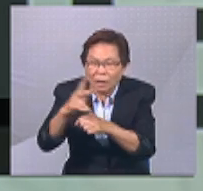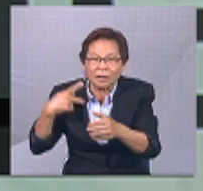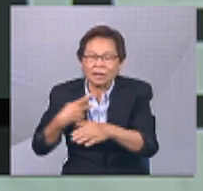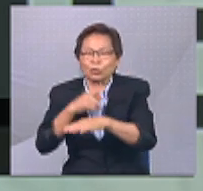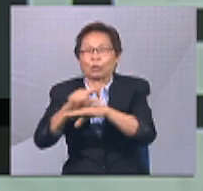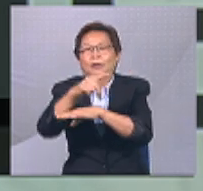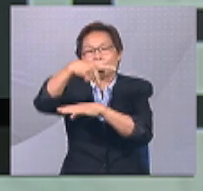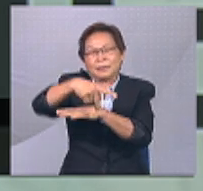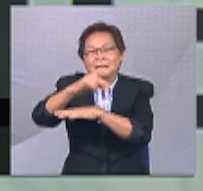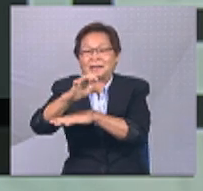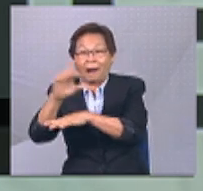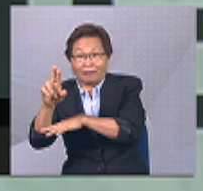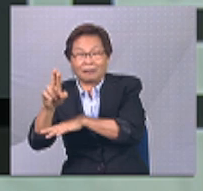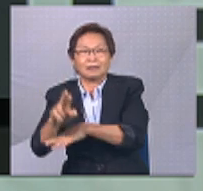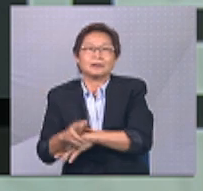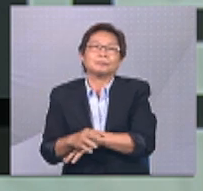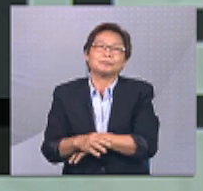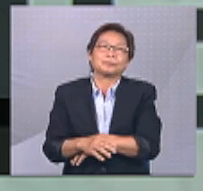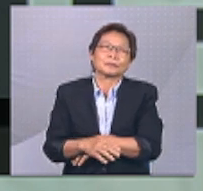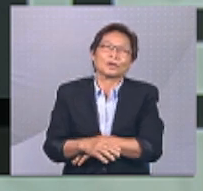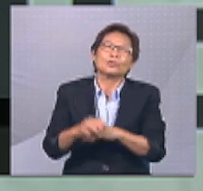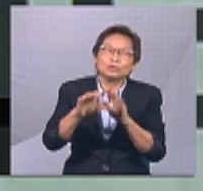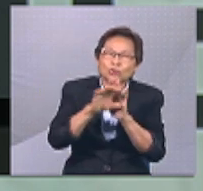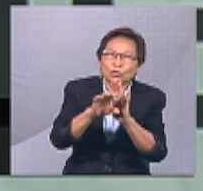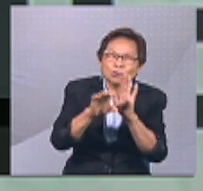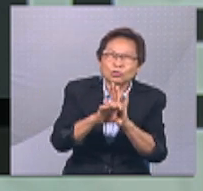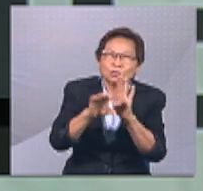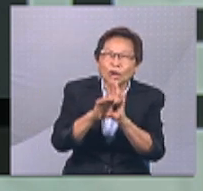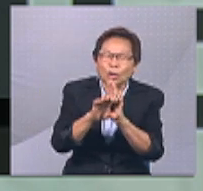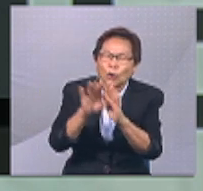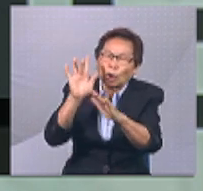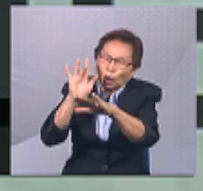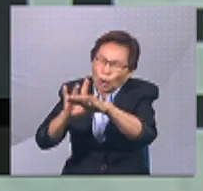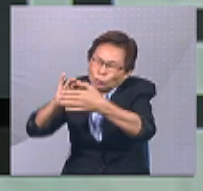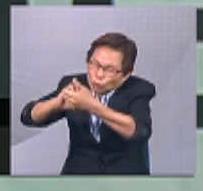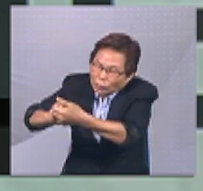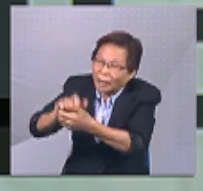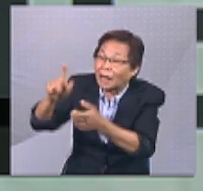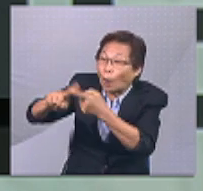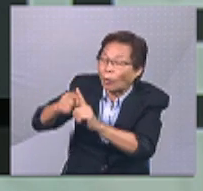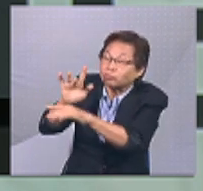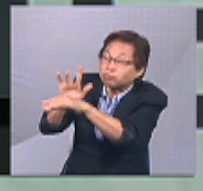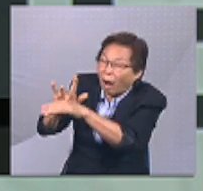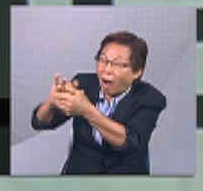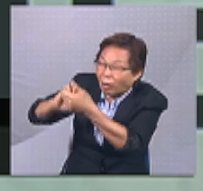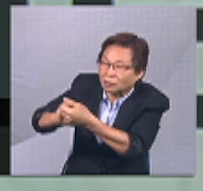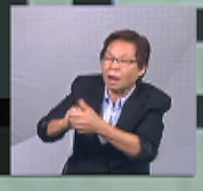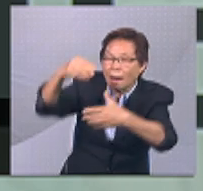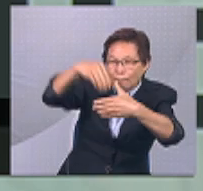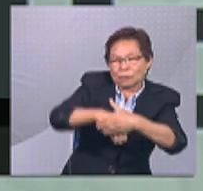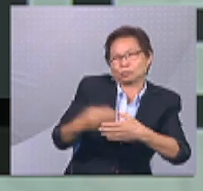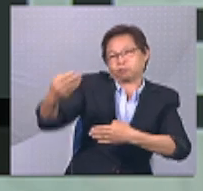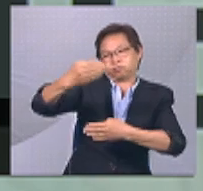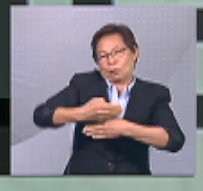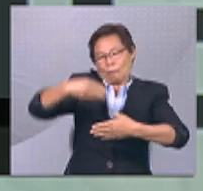PCR. Dan katalah yang mereka yang close contact, bila close contact dimasukkan untuk kuarantin